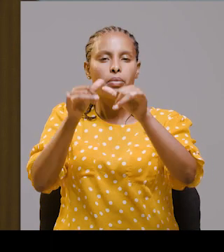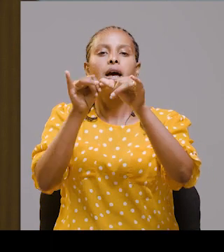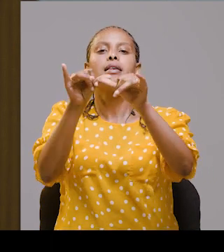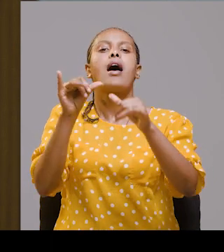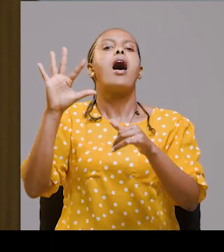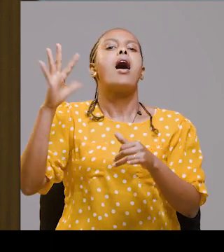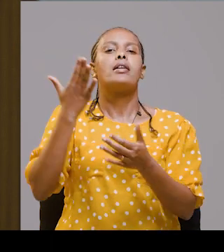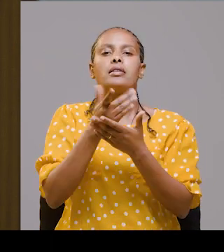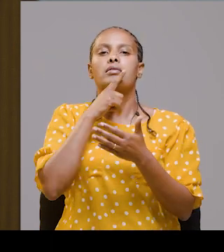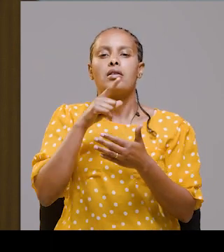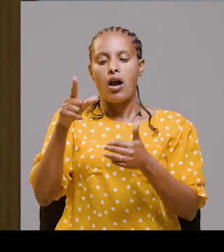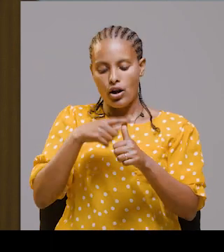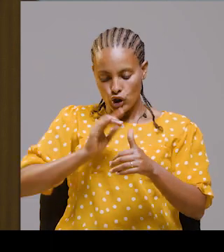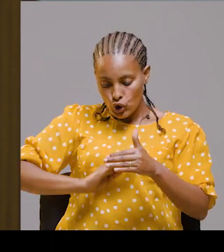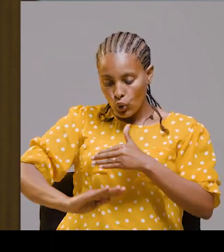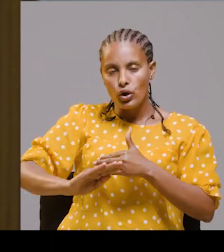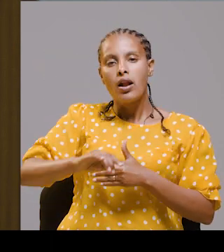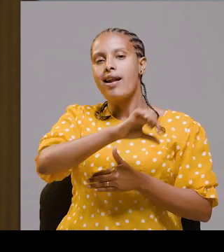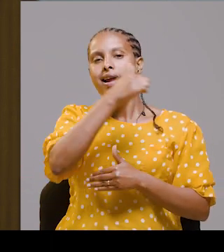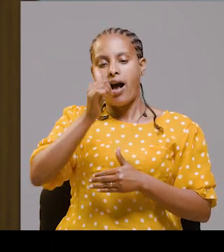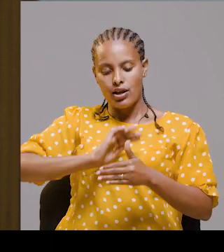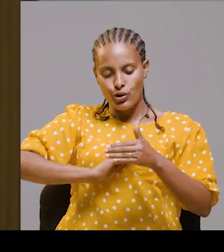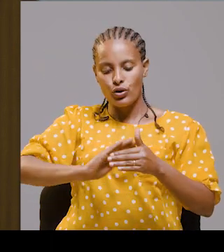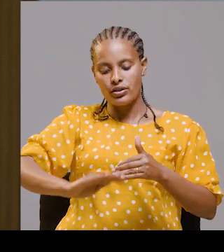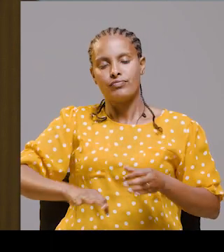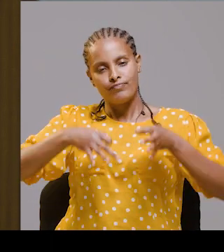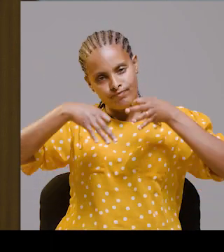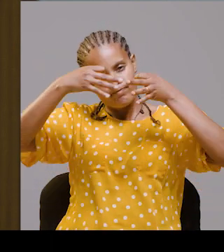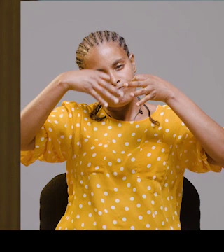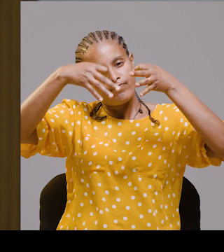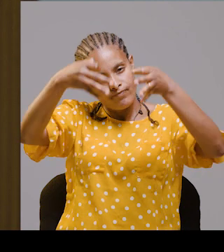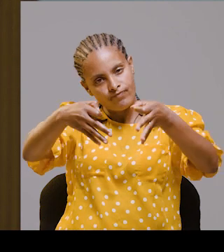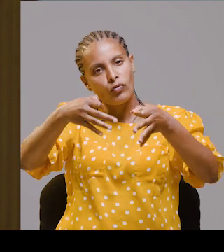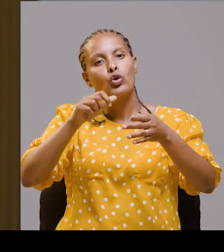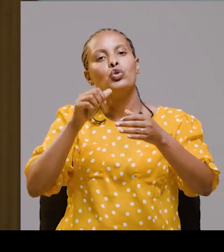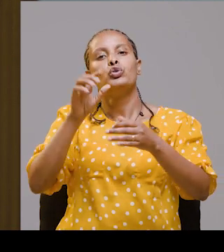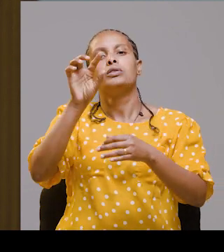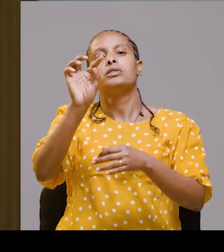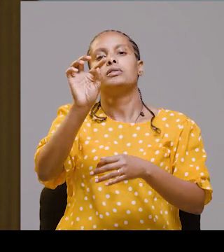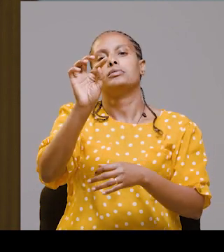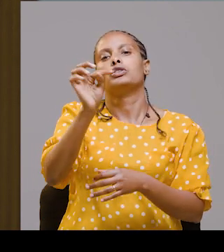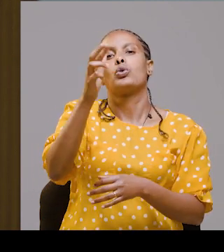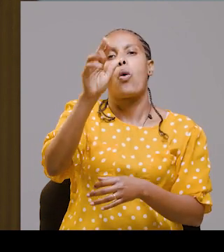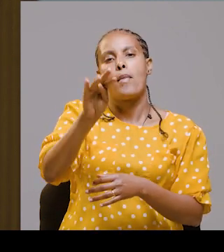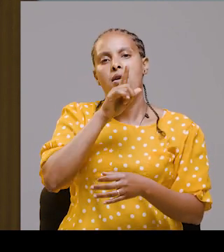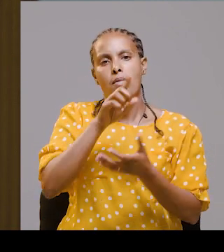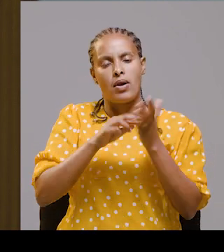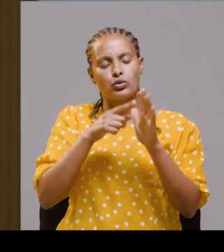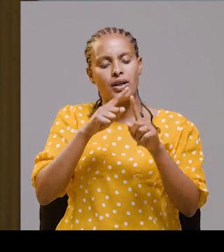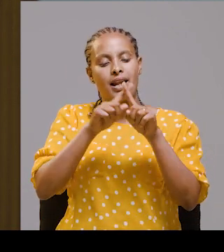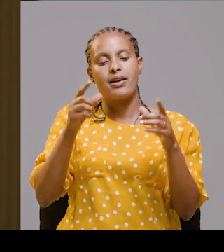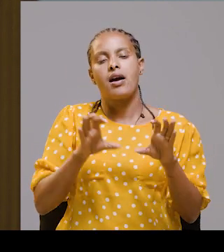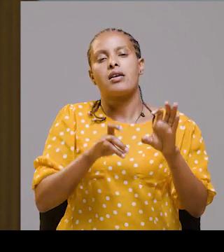ነገር ነው የሚሆነው። ከአንድ ትውልድ ወደ ሌላ ትውልድ የሚሄድ አይነት ትሮማ ነው የሚሆነው። ስለዚህ እሱ የተለየ